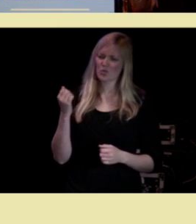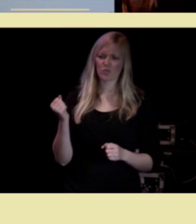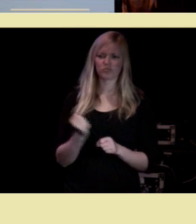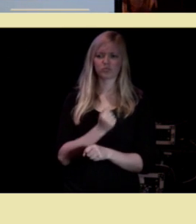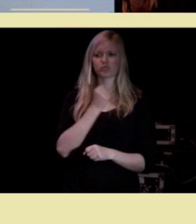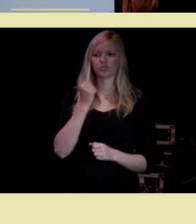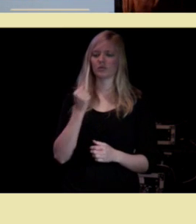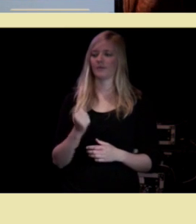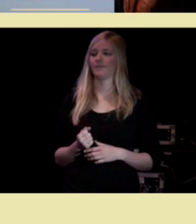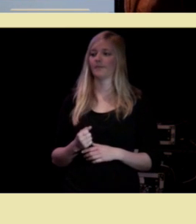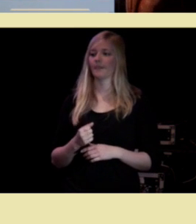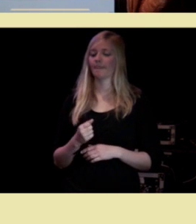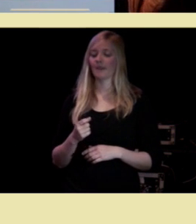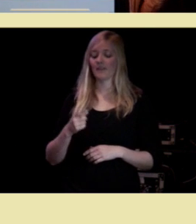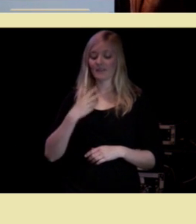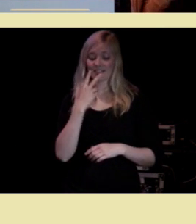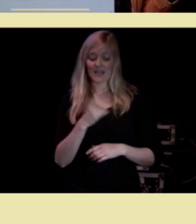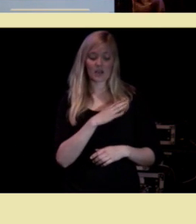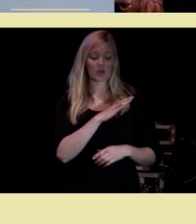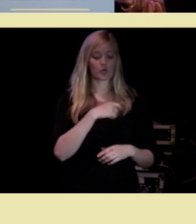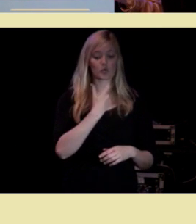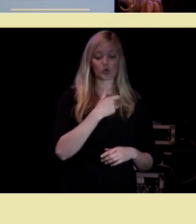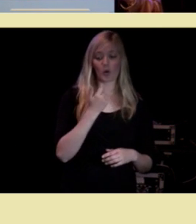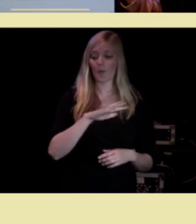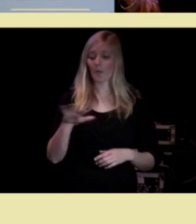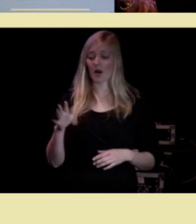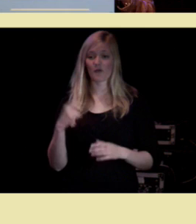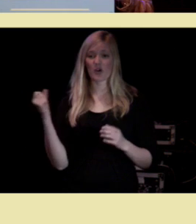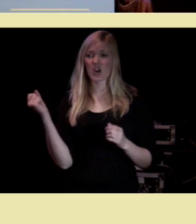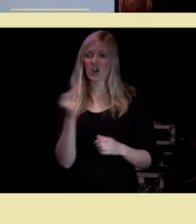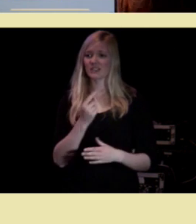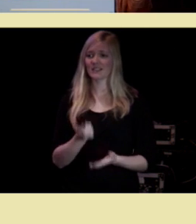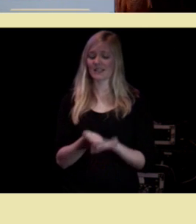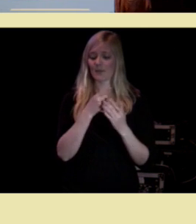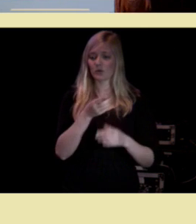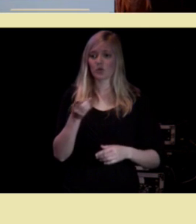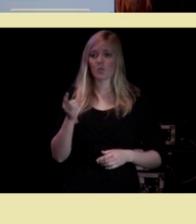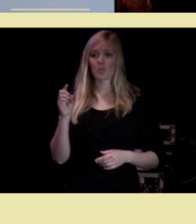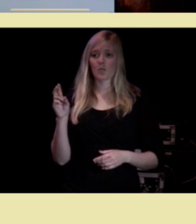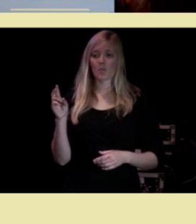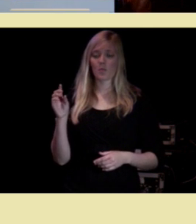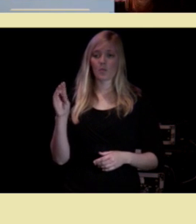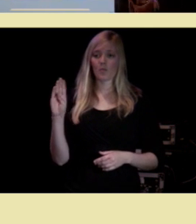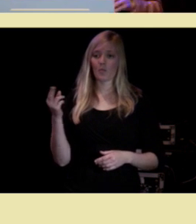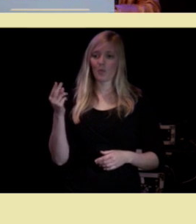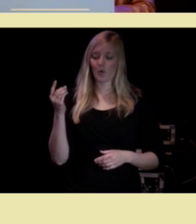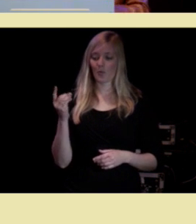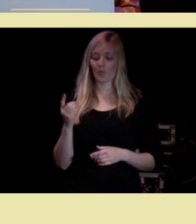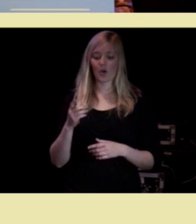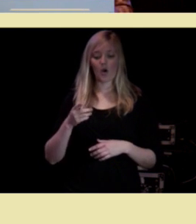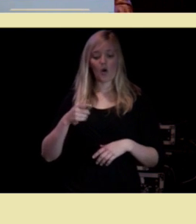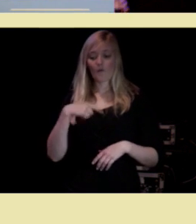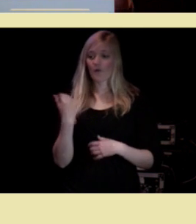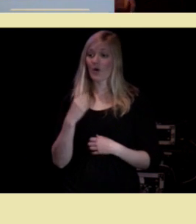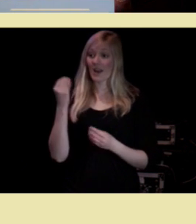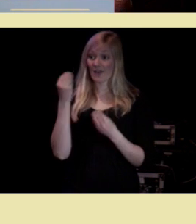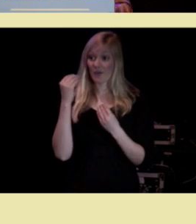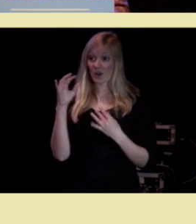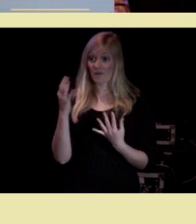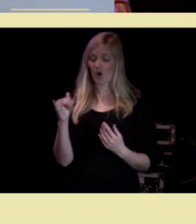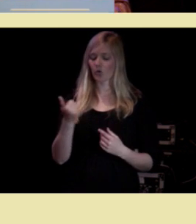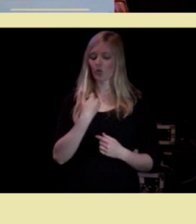ser at ungdom og barn får mye raskere hjelp hos BUP, og det vi på en måte erfaringene viser så langt at vi i veldig